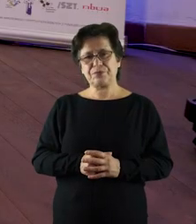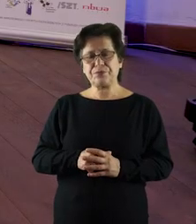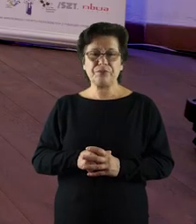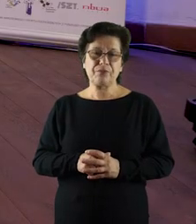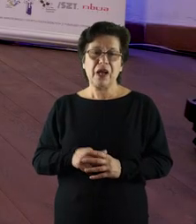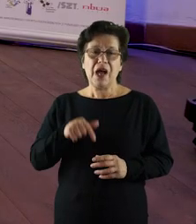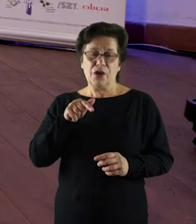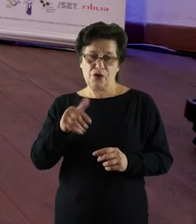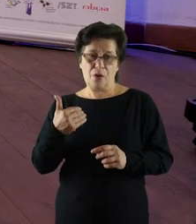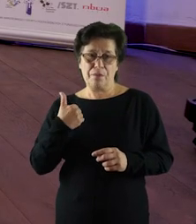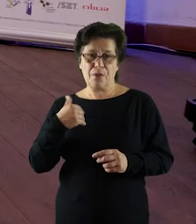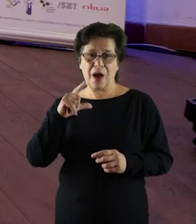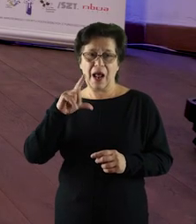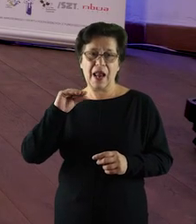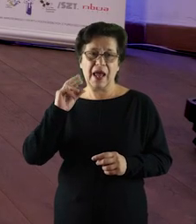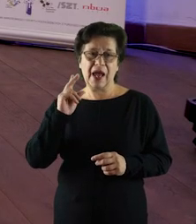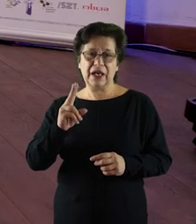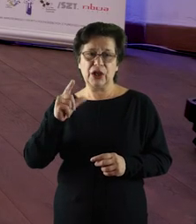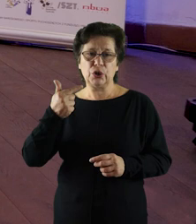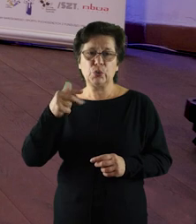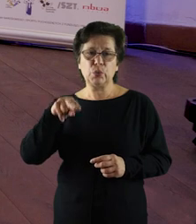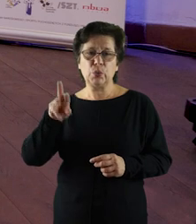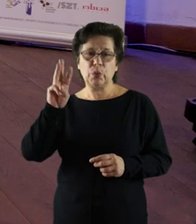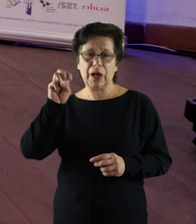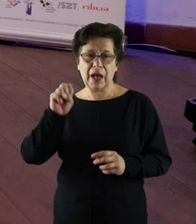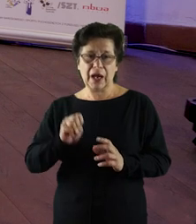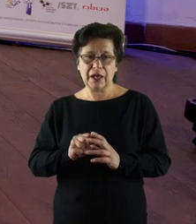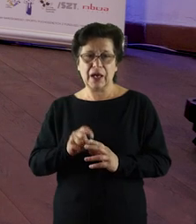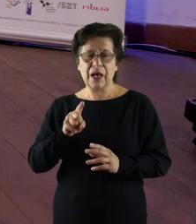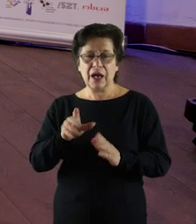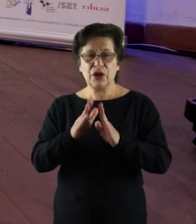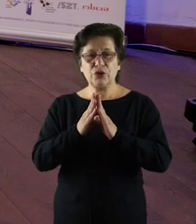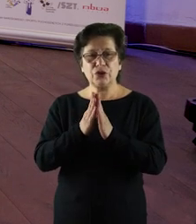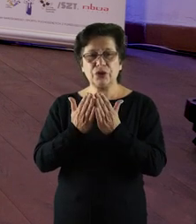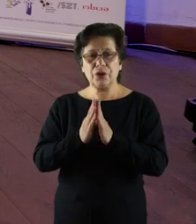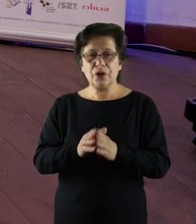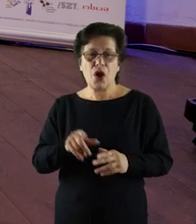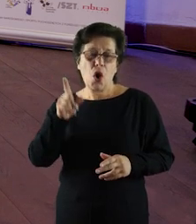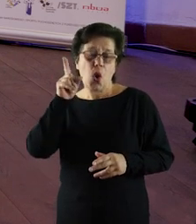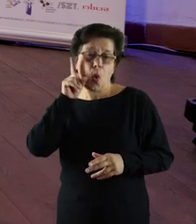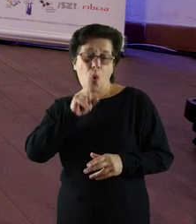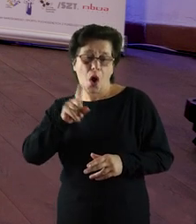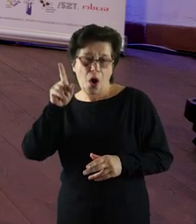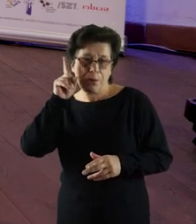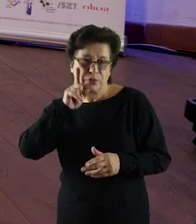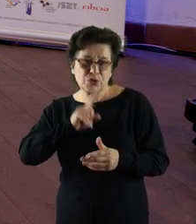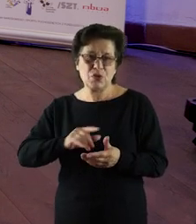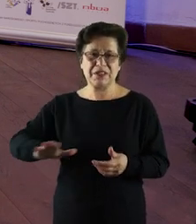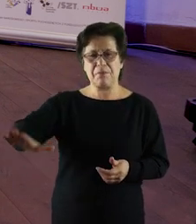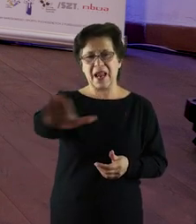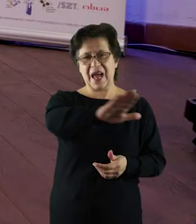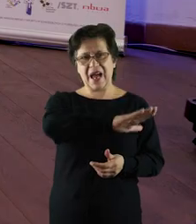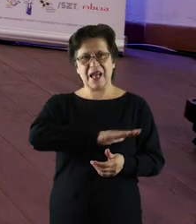ale uwielbiałam ją. Lektur zwykle się tak bardzo nie kocha. Chodzi o książkę Chłopcy z Placu Broni.